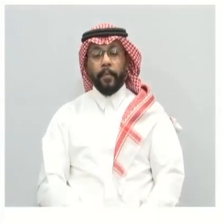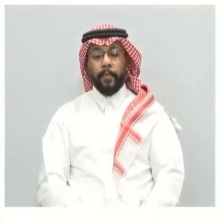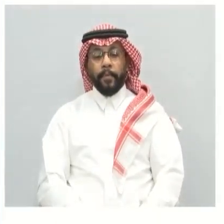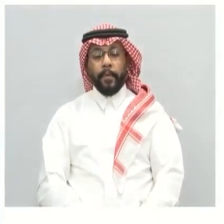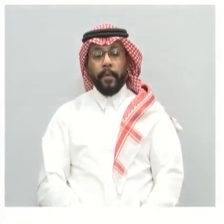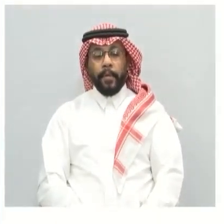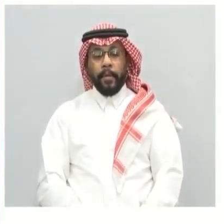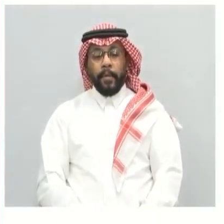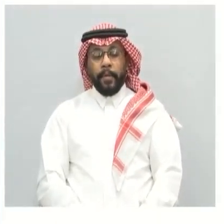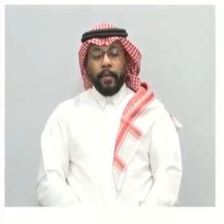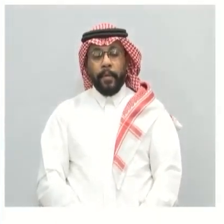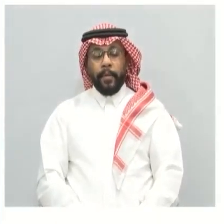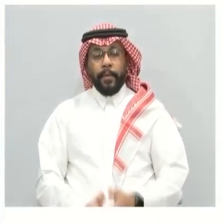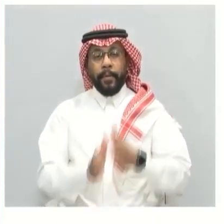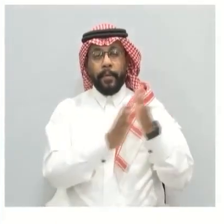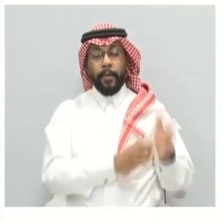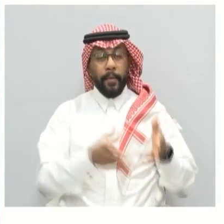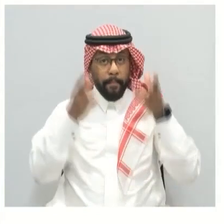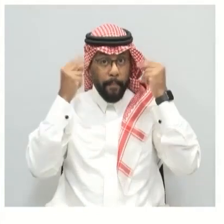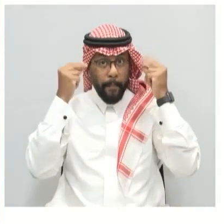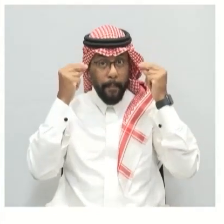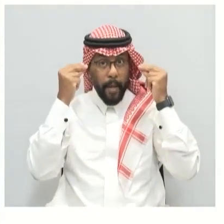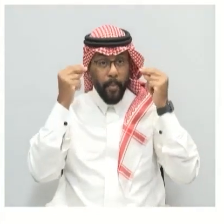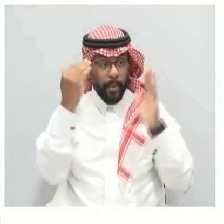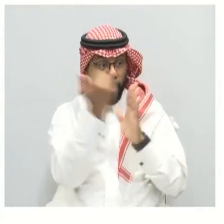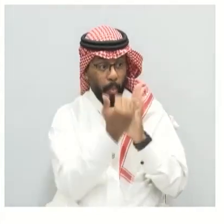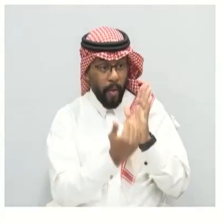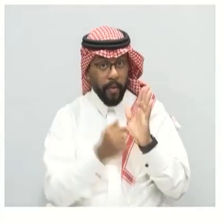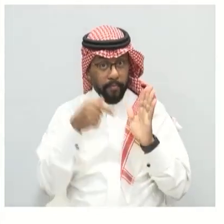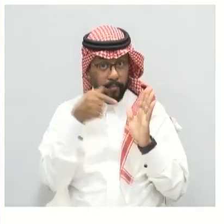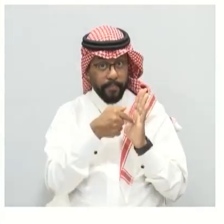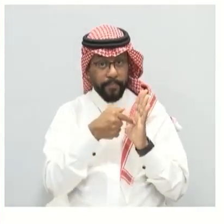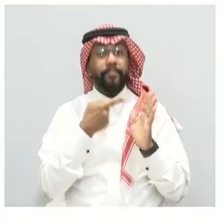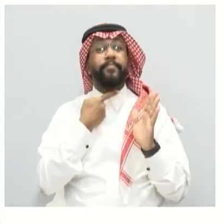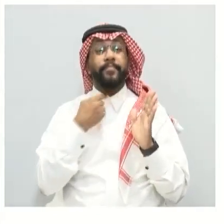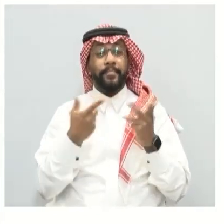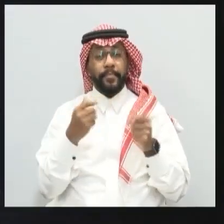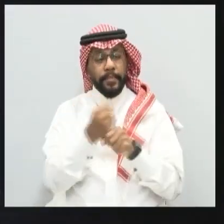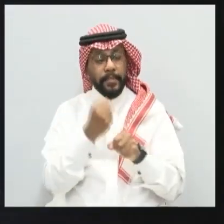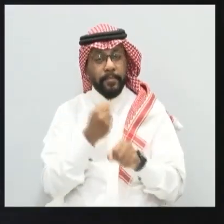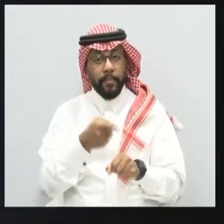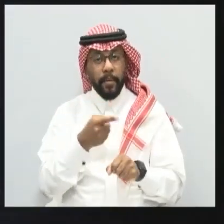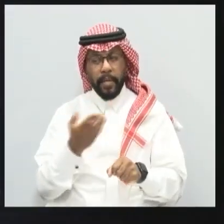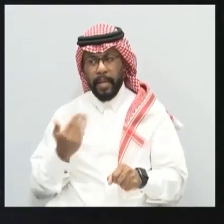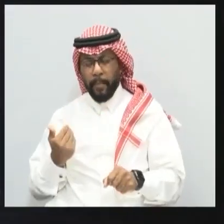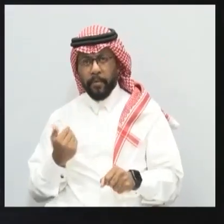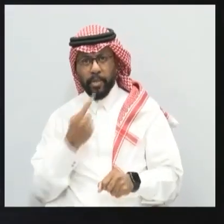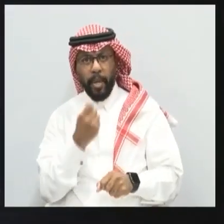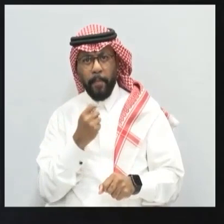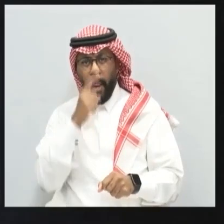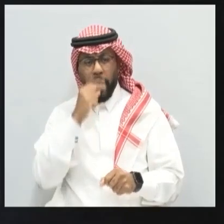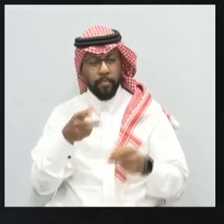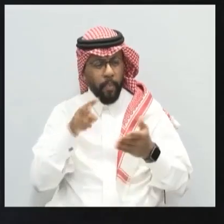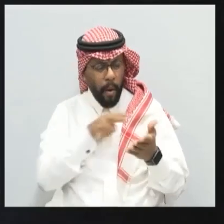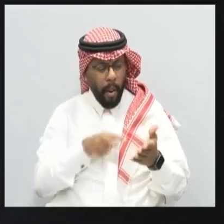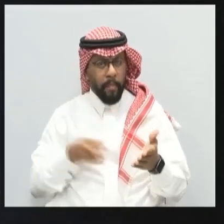الجهه كذلك من المهم جدا ان تعرف معلومات عن الوظيفه التي ترغب بالعمل بها خصوصا ان لم تكن عملت بها سابقا فتق